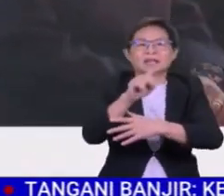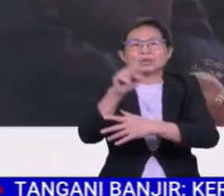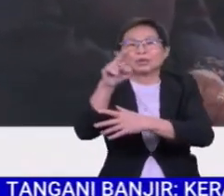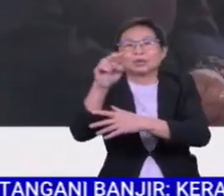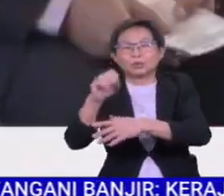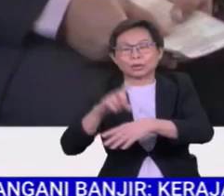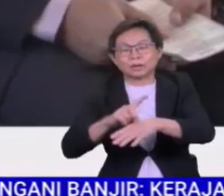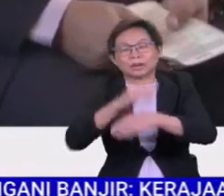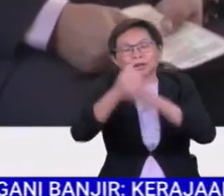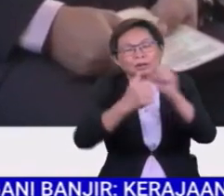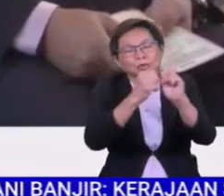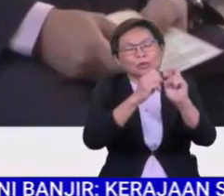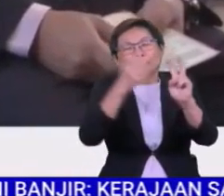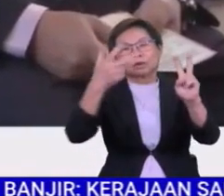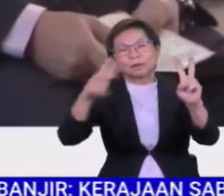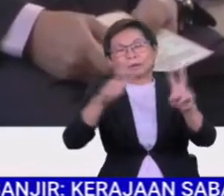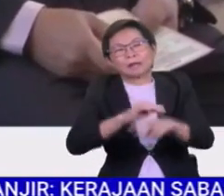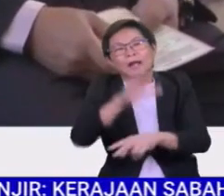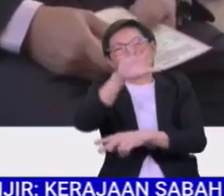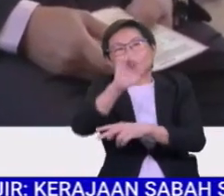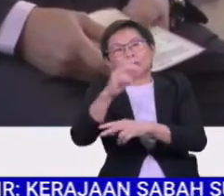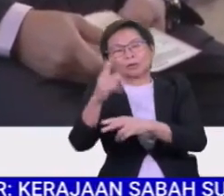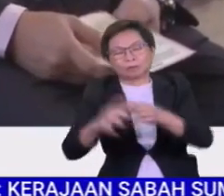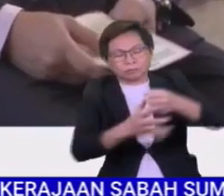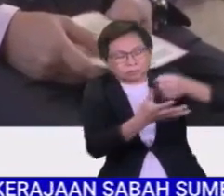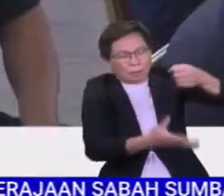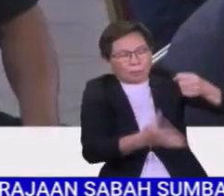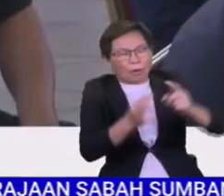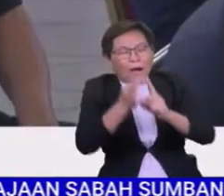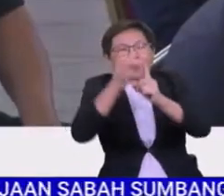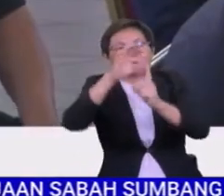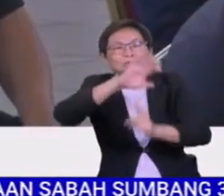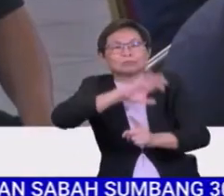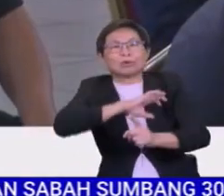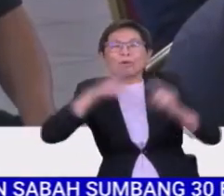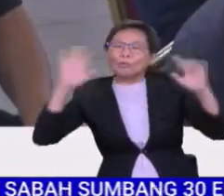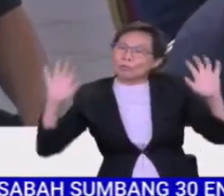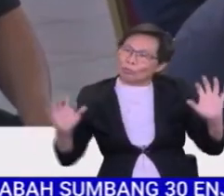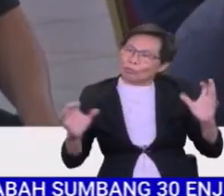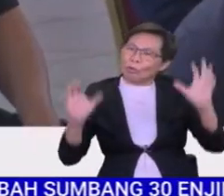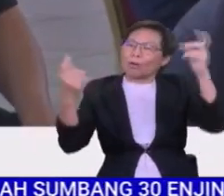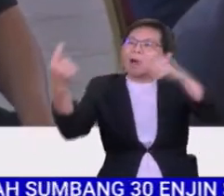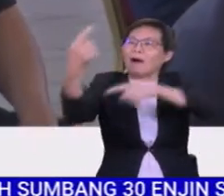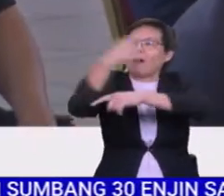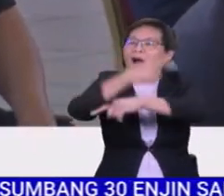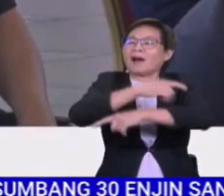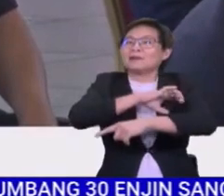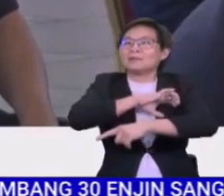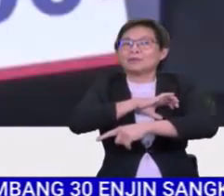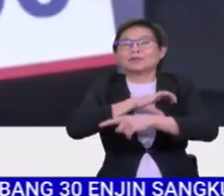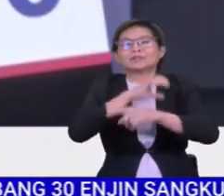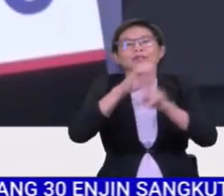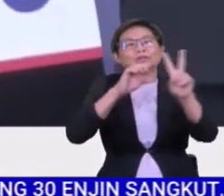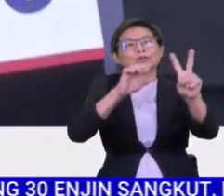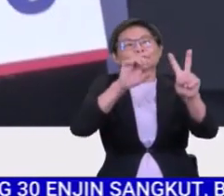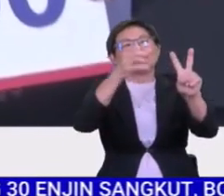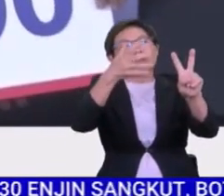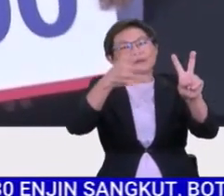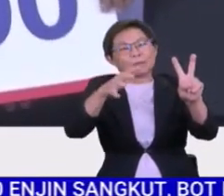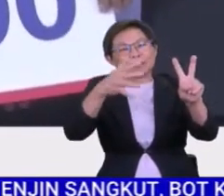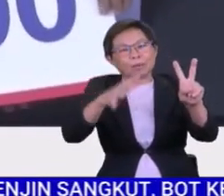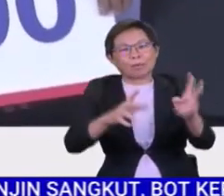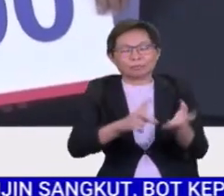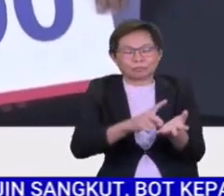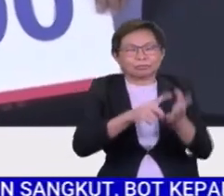2013 dan r.000 kepada tabung khas pdrm Sempena sambutan hari polis ke-215 replikaek